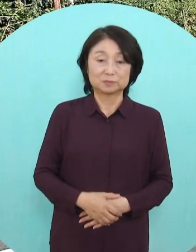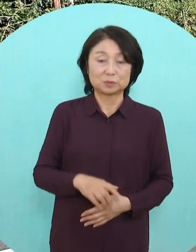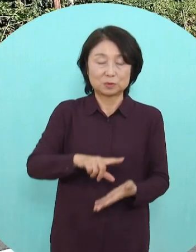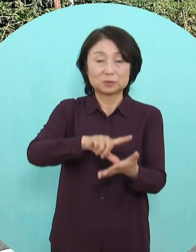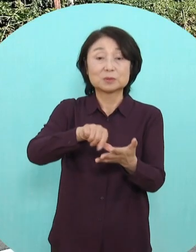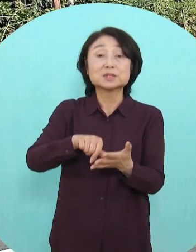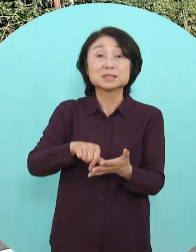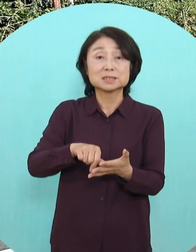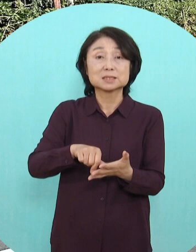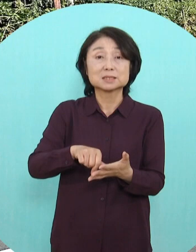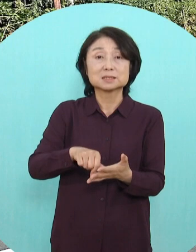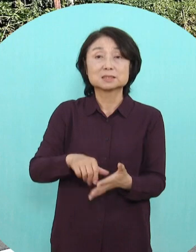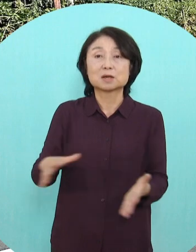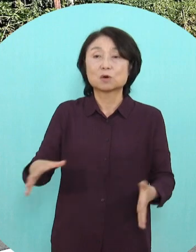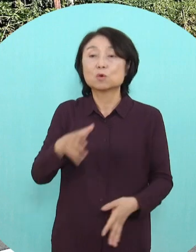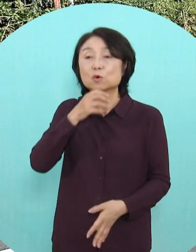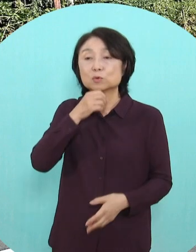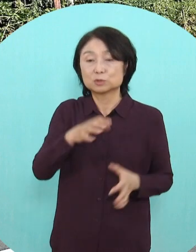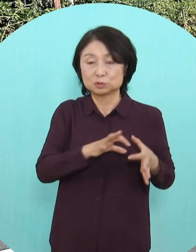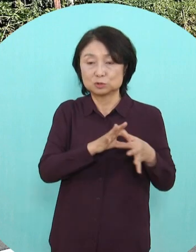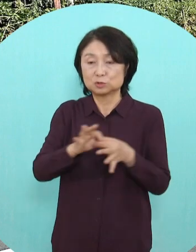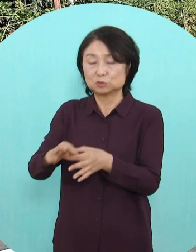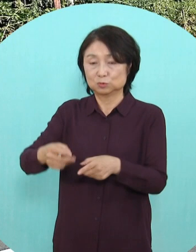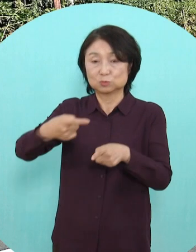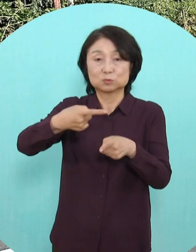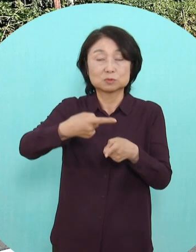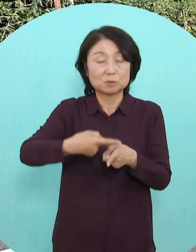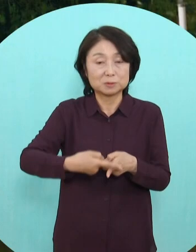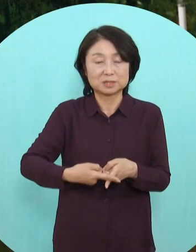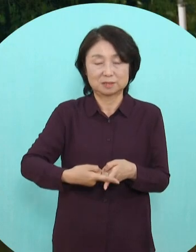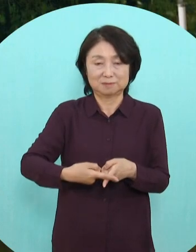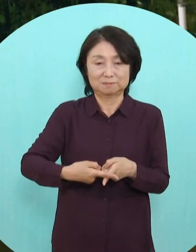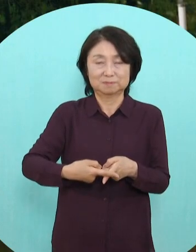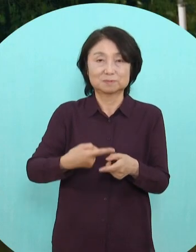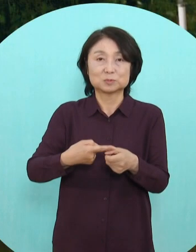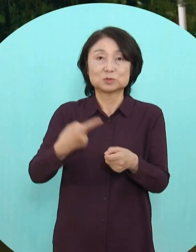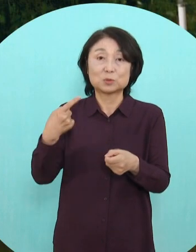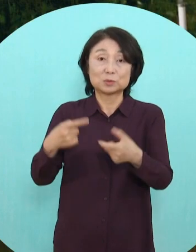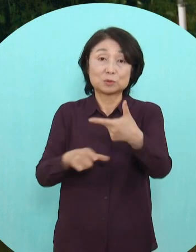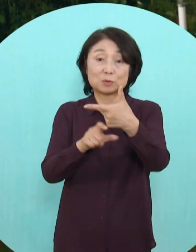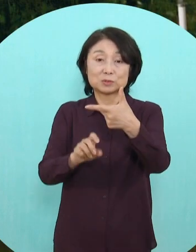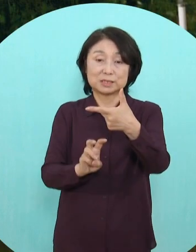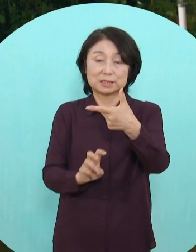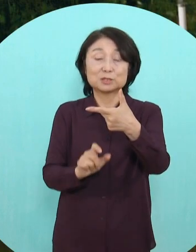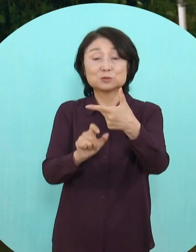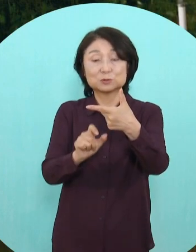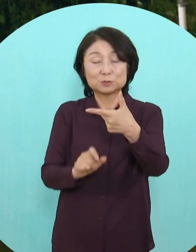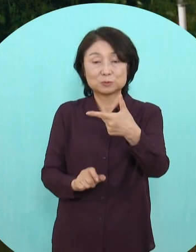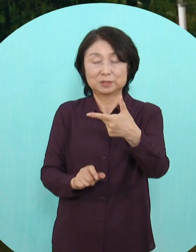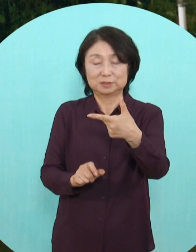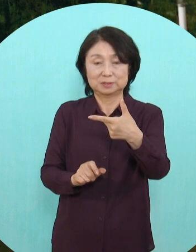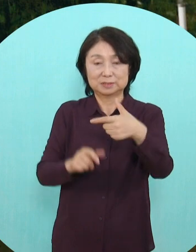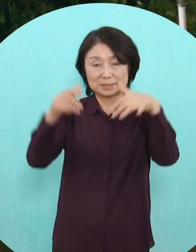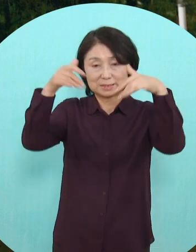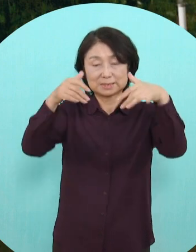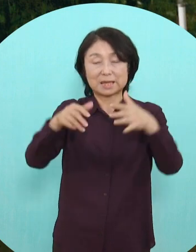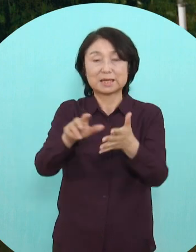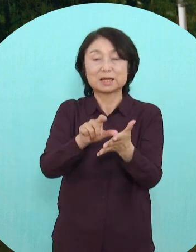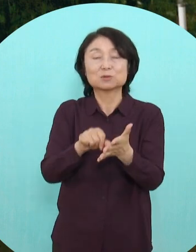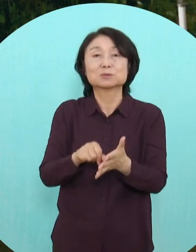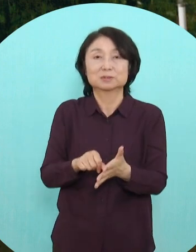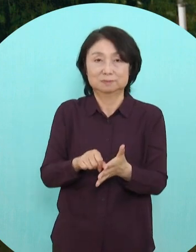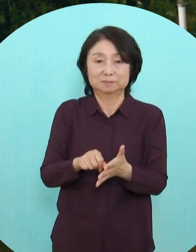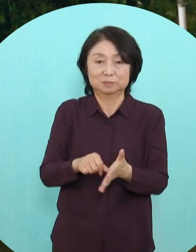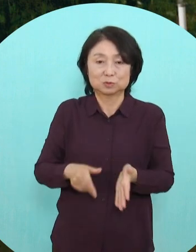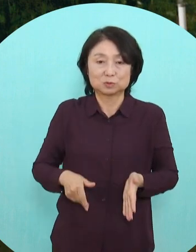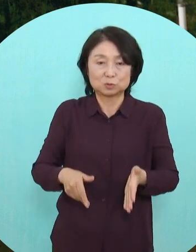鴨原地区から大戸市へつながる交差点、去年6月30日の大雨災害では道